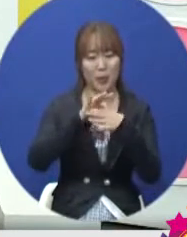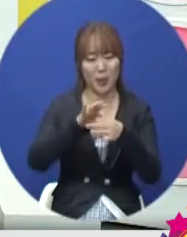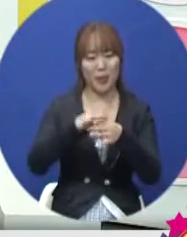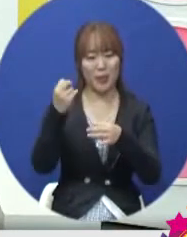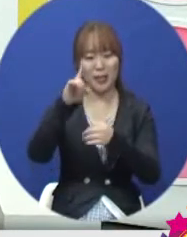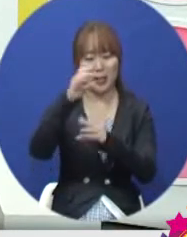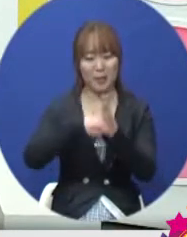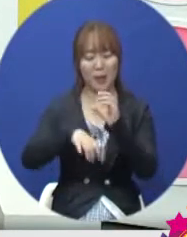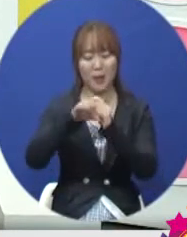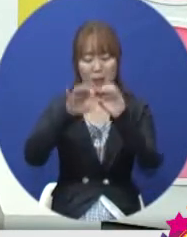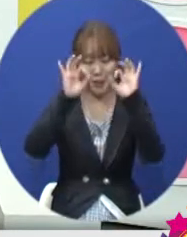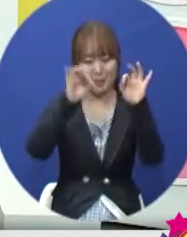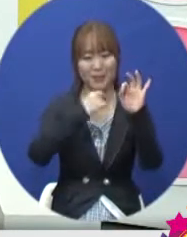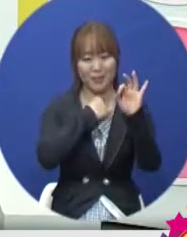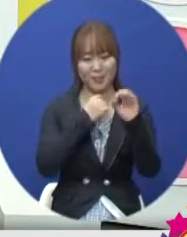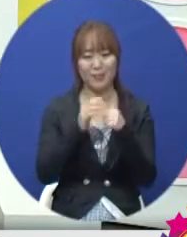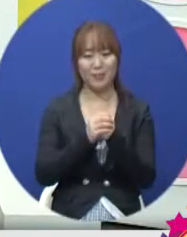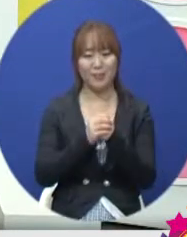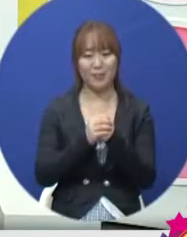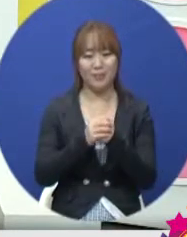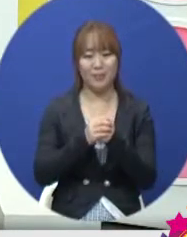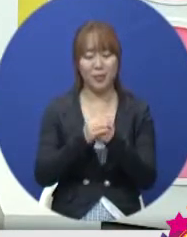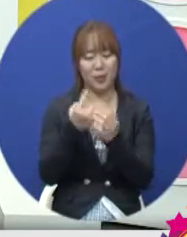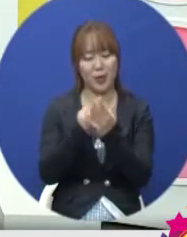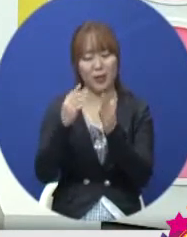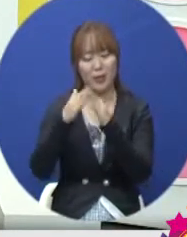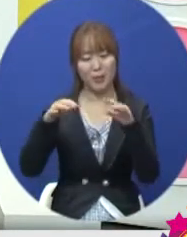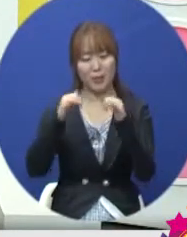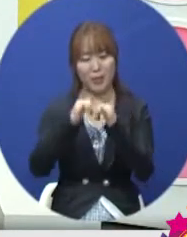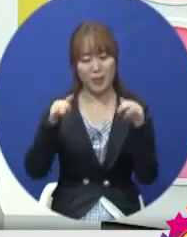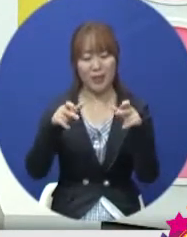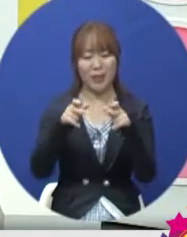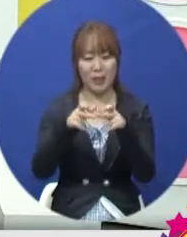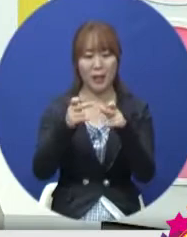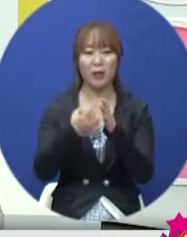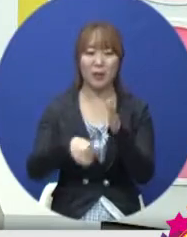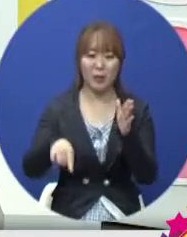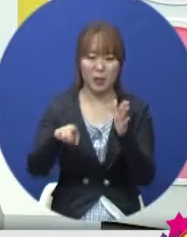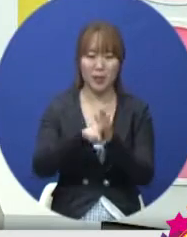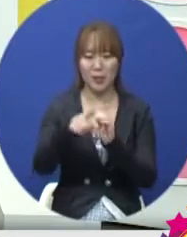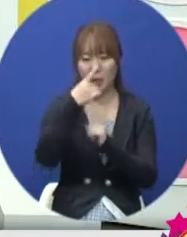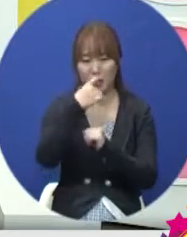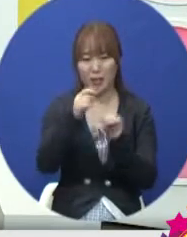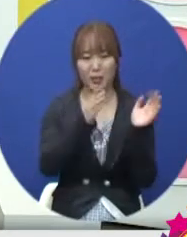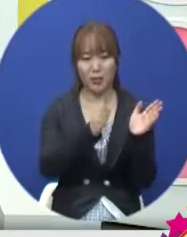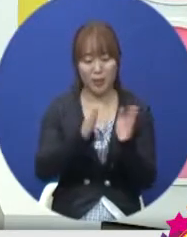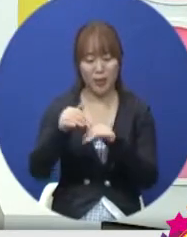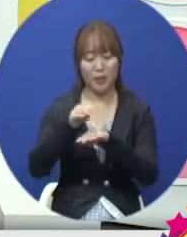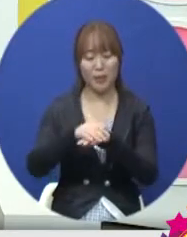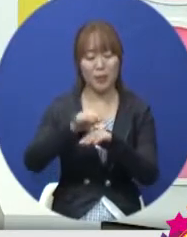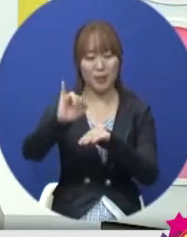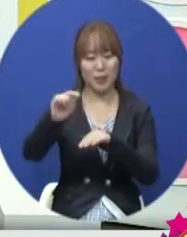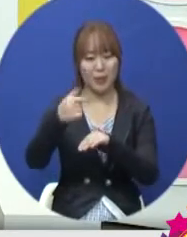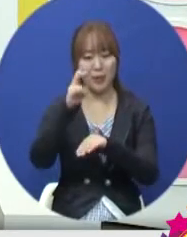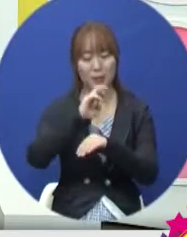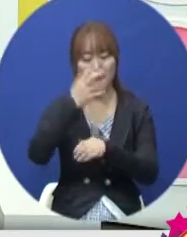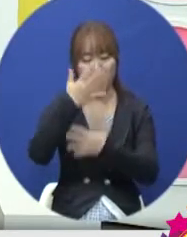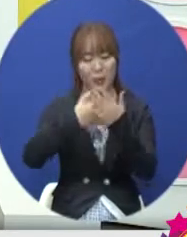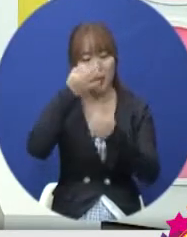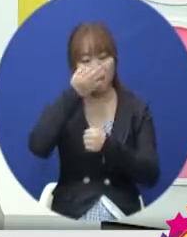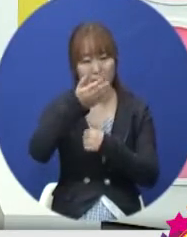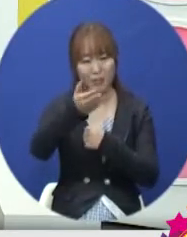통해서 다시 한번 만나보시겠습니다. 우리 소외된 이웃분들과 장애인을 위해서 멋지게 준비한 손빈 씨의 뮤직비디오